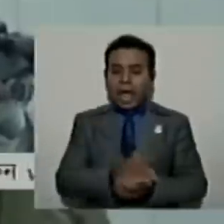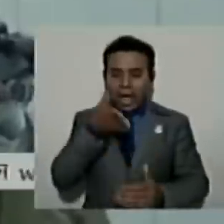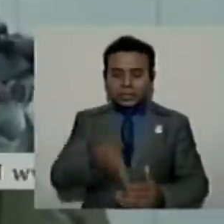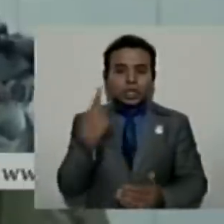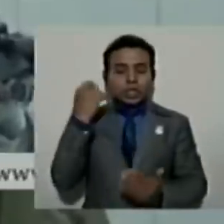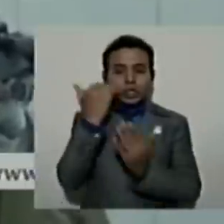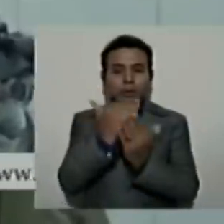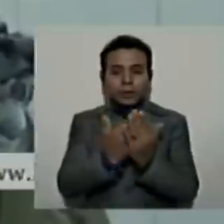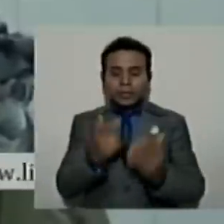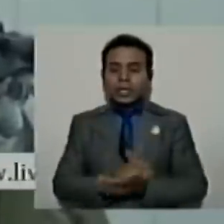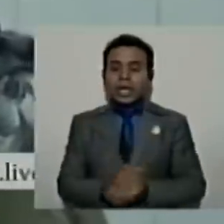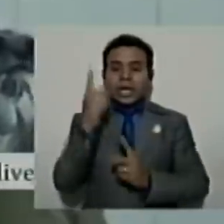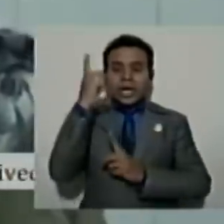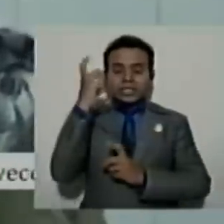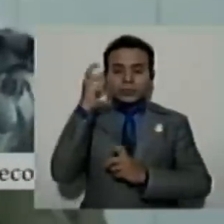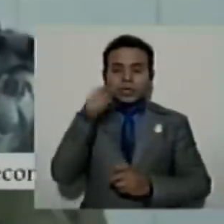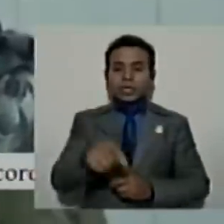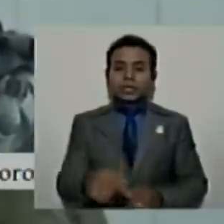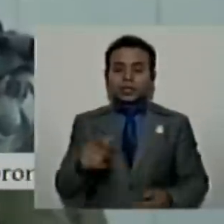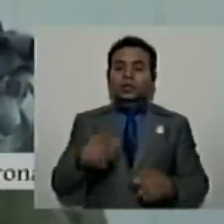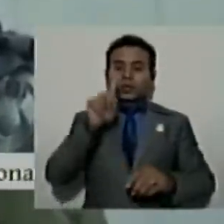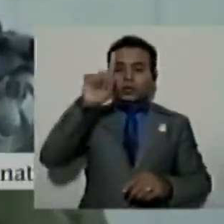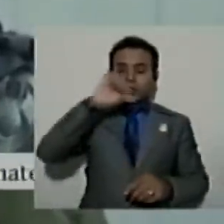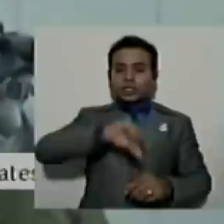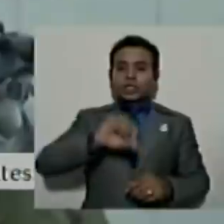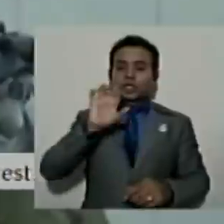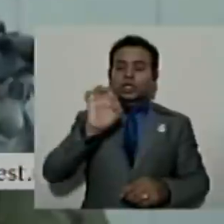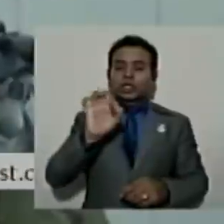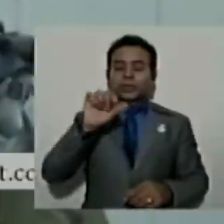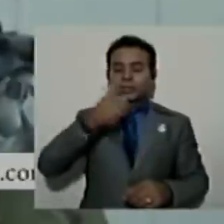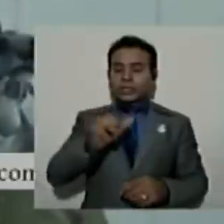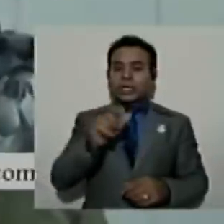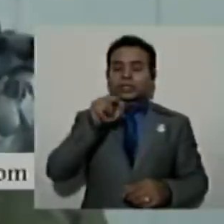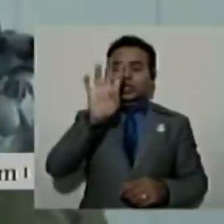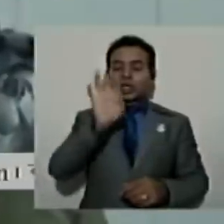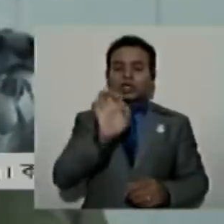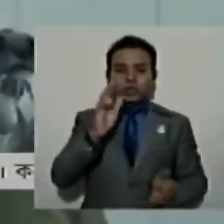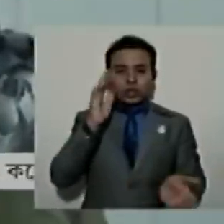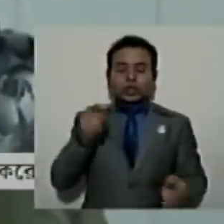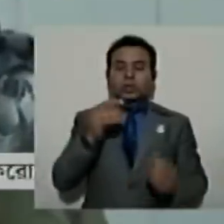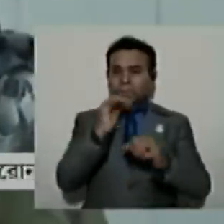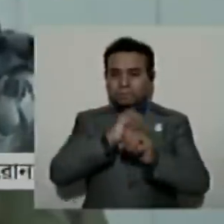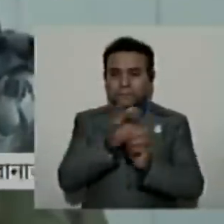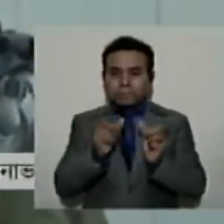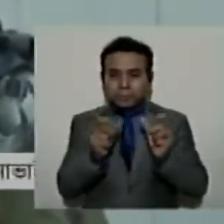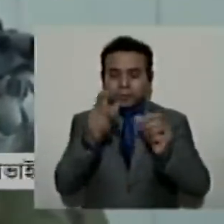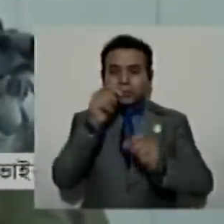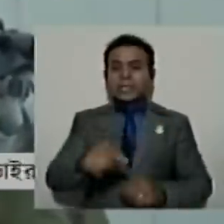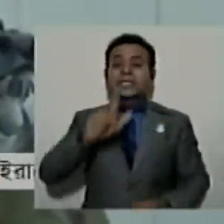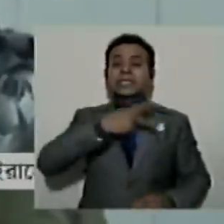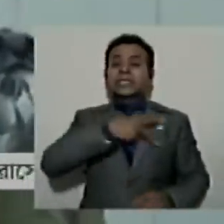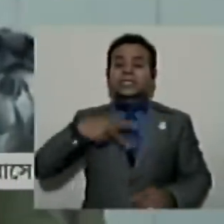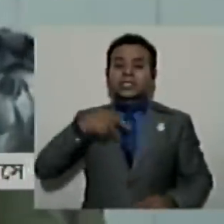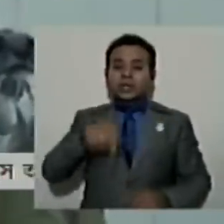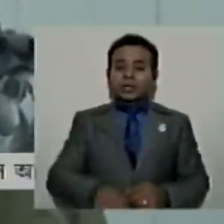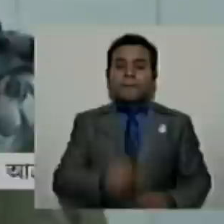19.5%, কিশোরগঞ্জেও 13.5% এবং নরসিংদীতে 6.6%। ঢাকা